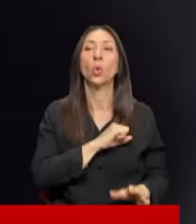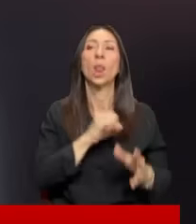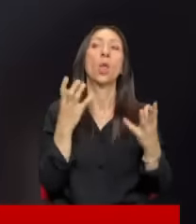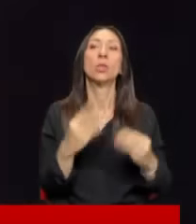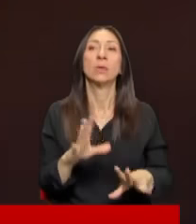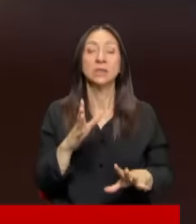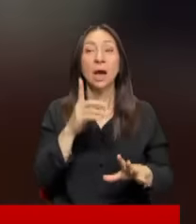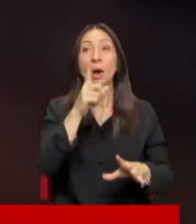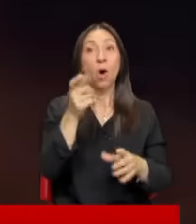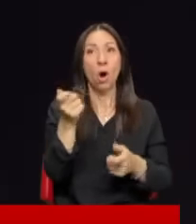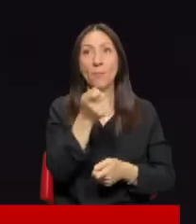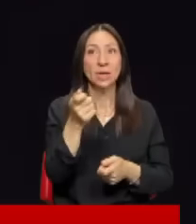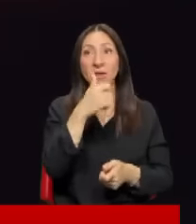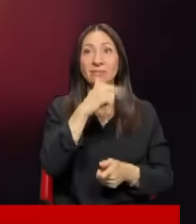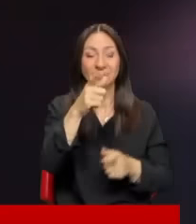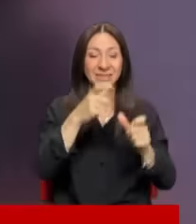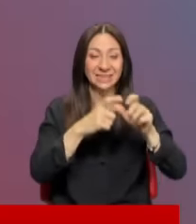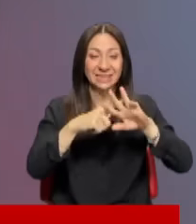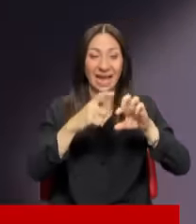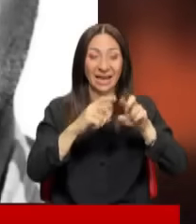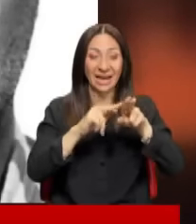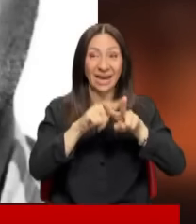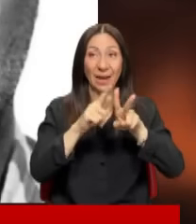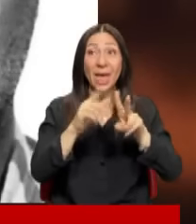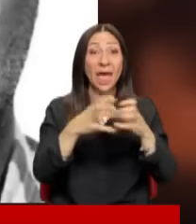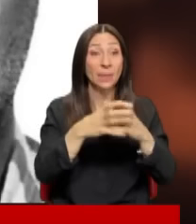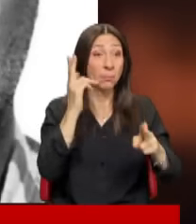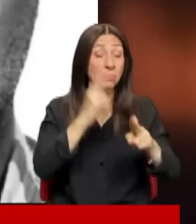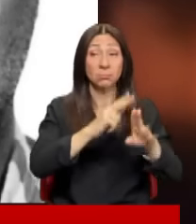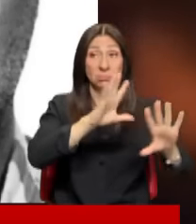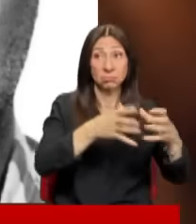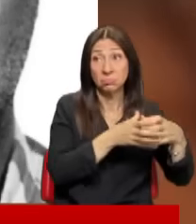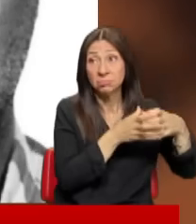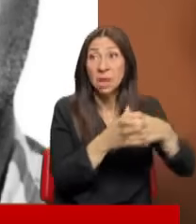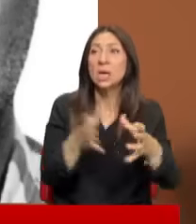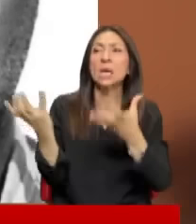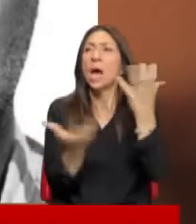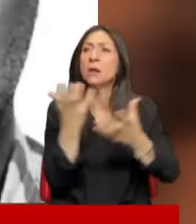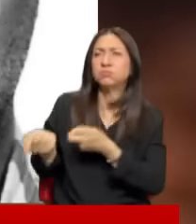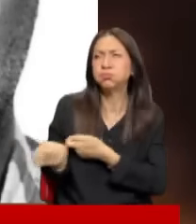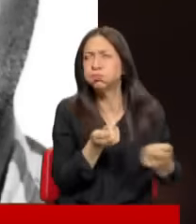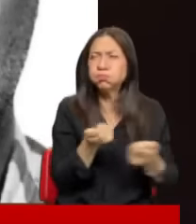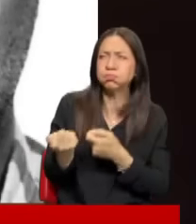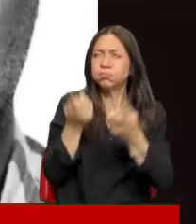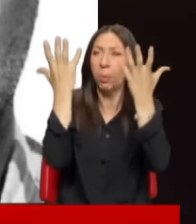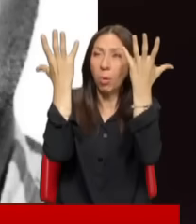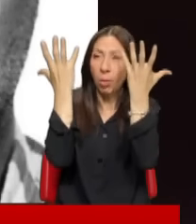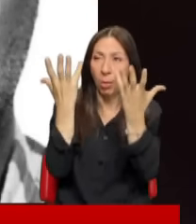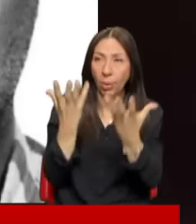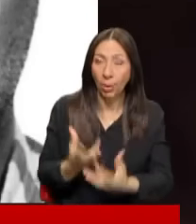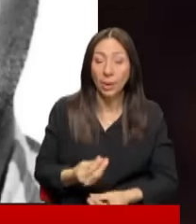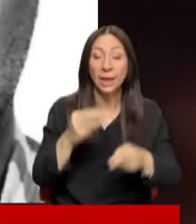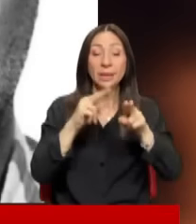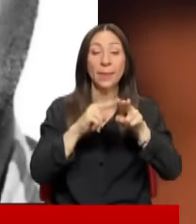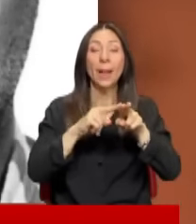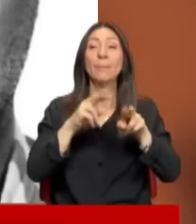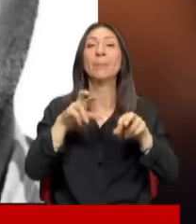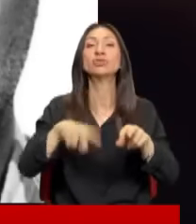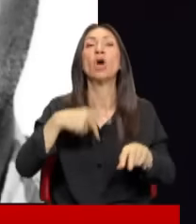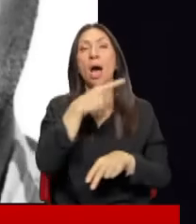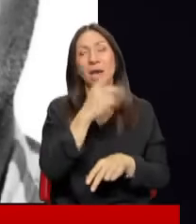olmadı. Arazöz operatörü Serkan Topkaya, ekibin geri kalanıyla birlikte yangını söndürmeyi başardı. Görev yeri Kemalpaşa'ya